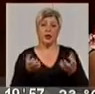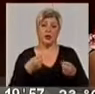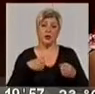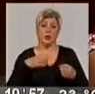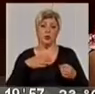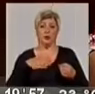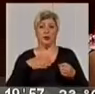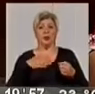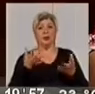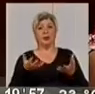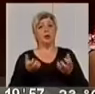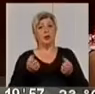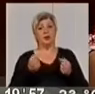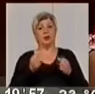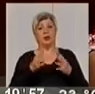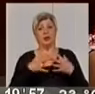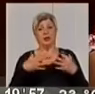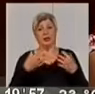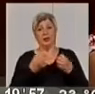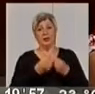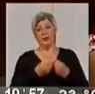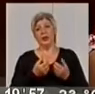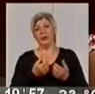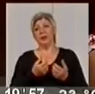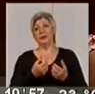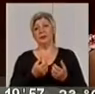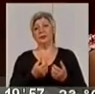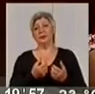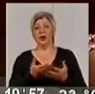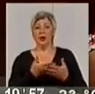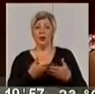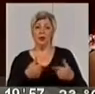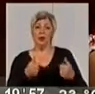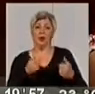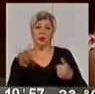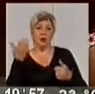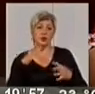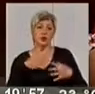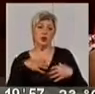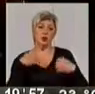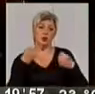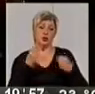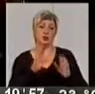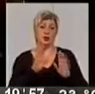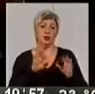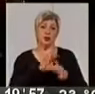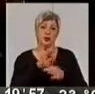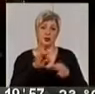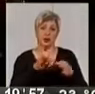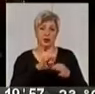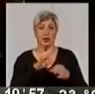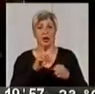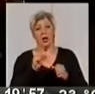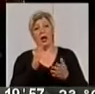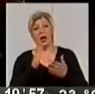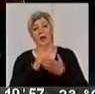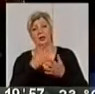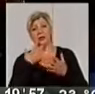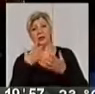скажімо, оздоровлювали дітей тільки сиріт або ж позбавлених батьківського, які виховуються. Але ж там є і свої діти,